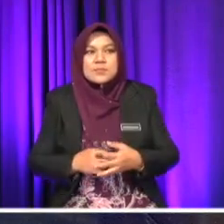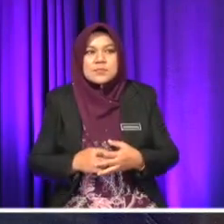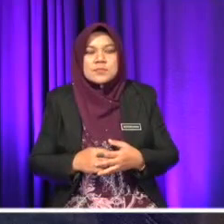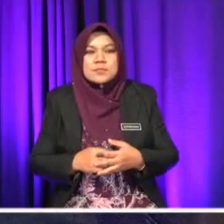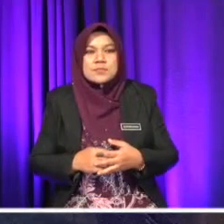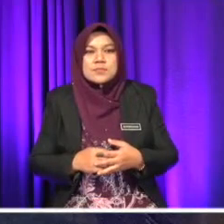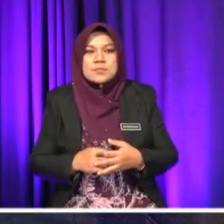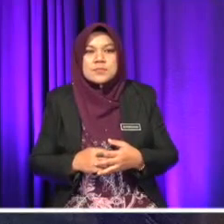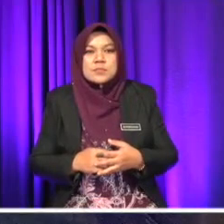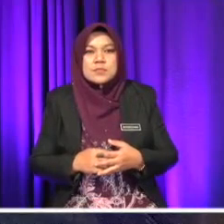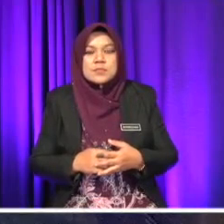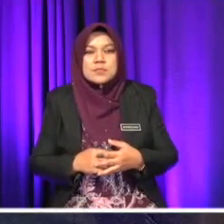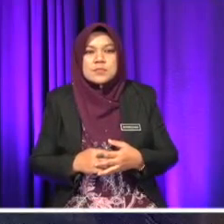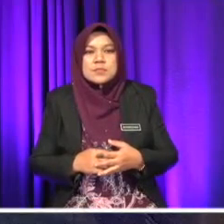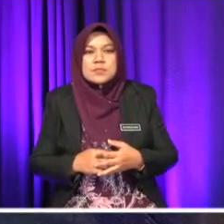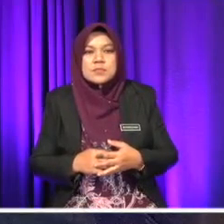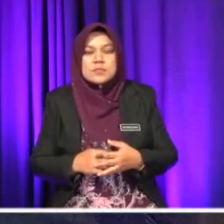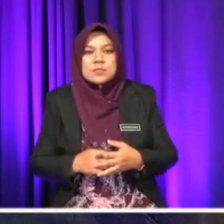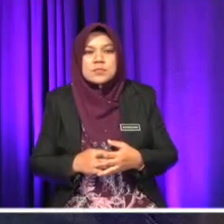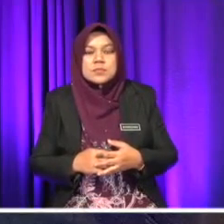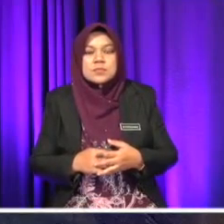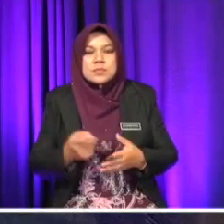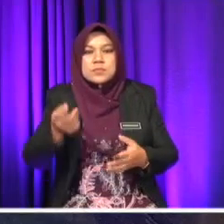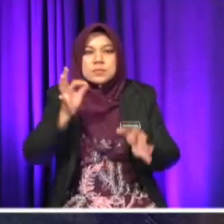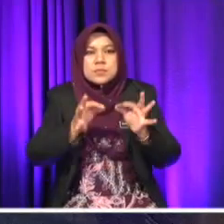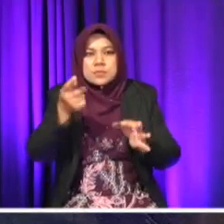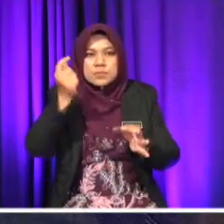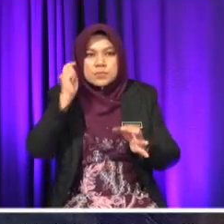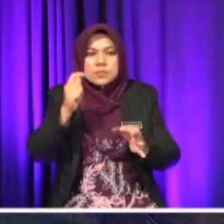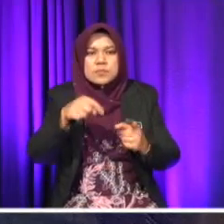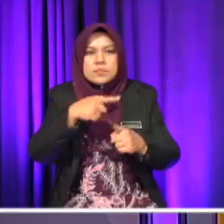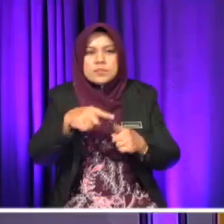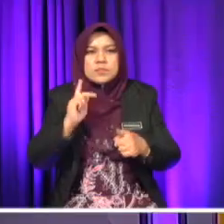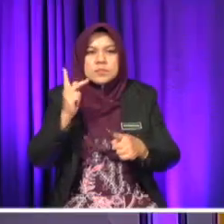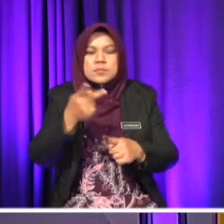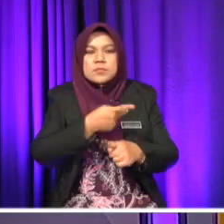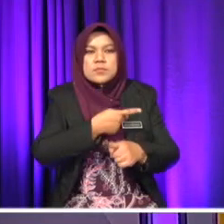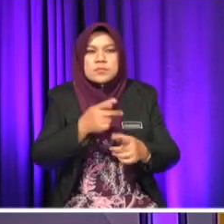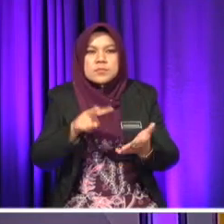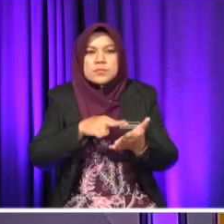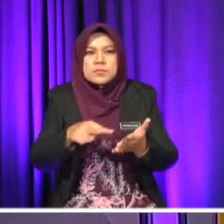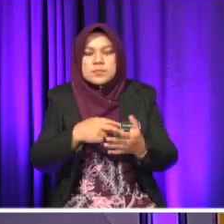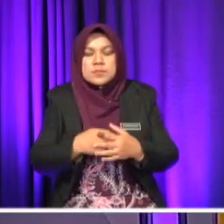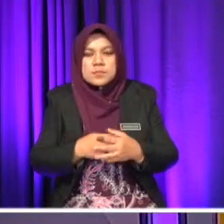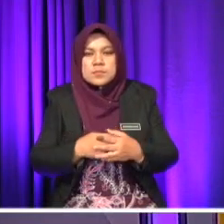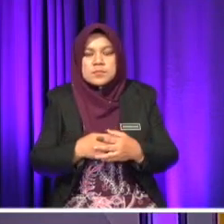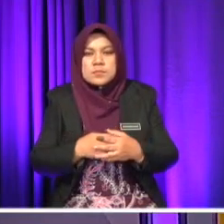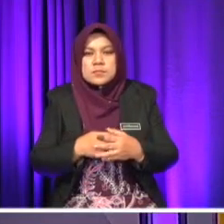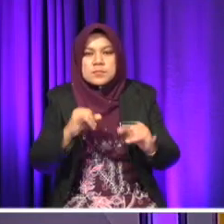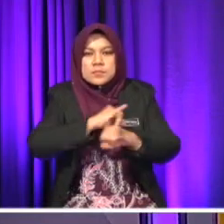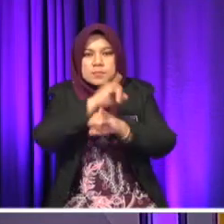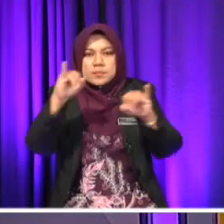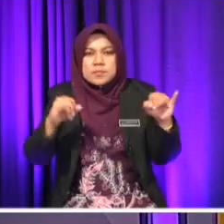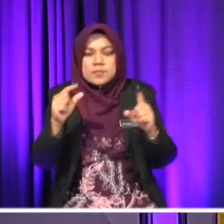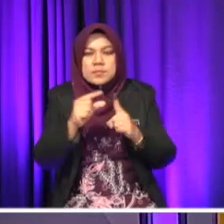prestasinya kalau tadi bila kita membaca tempat itu mesti jelas